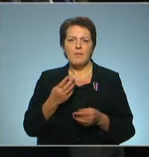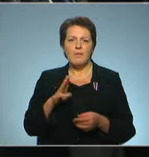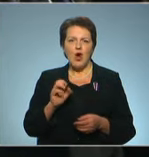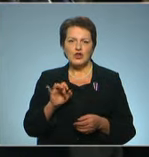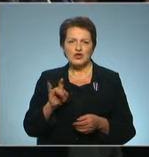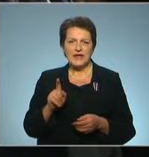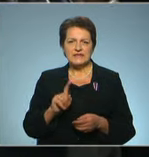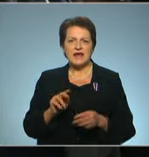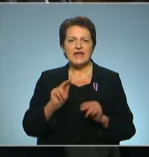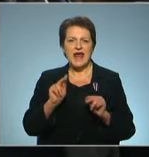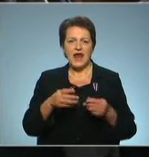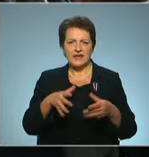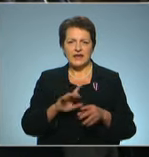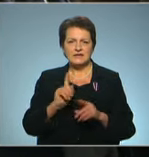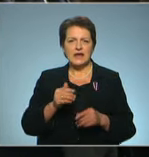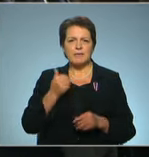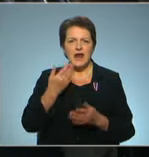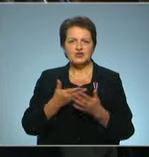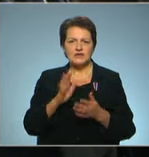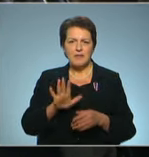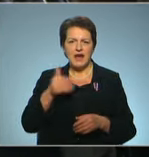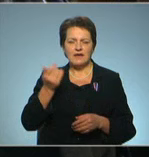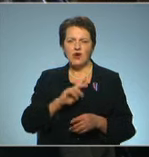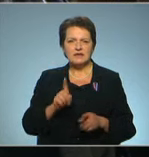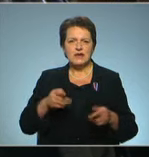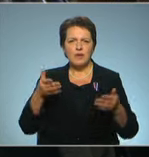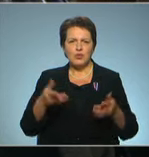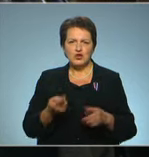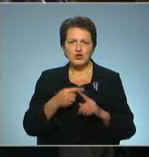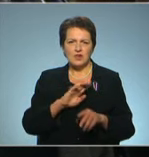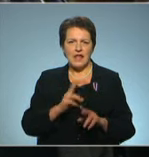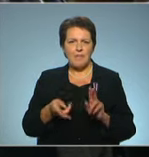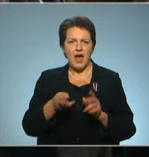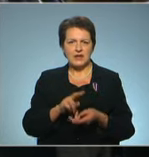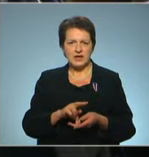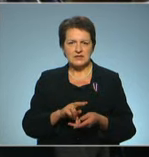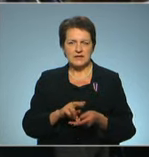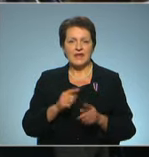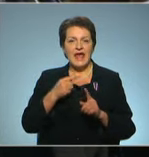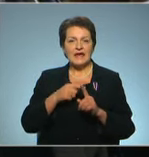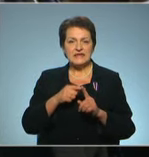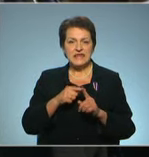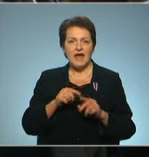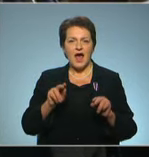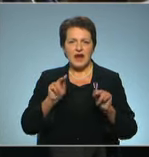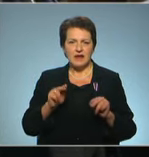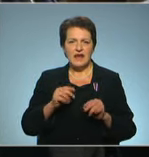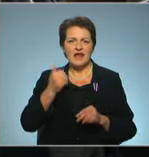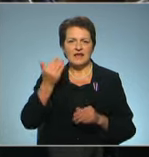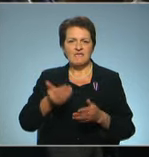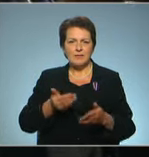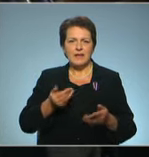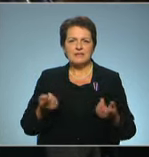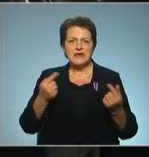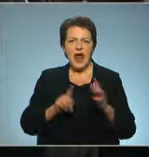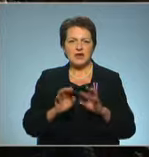Monoteistiskajās reliģijās ir priekšstats par Dievu, kas ir mūžīgs un nemainīgs. Kristīgajā reliģijā Dievam pirms laiku sākuma